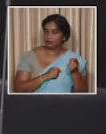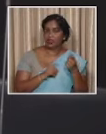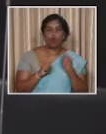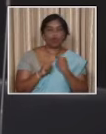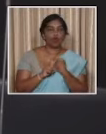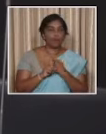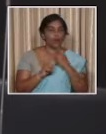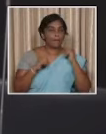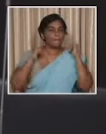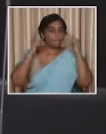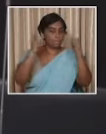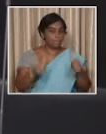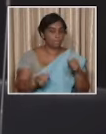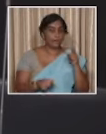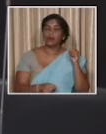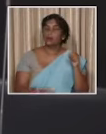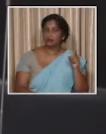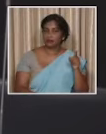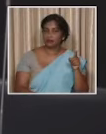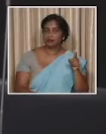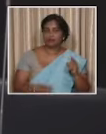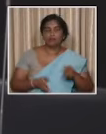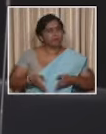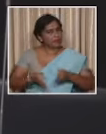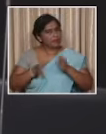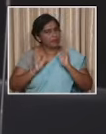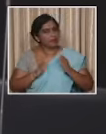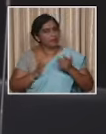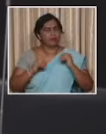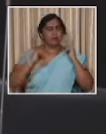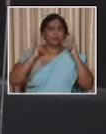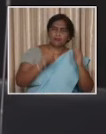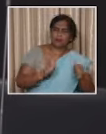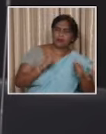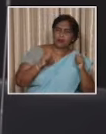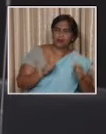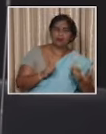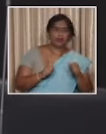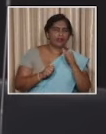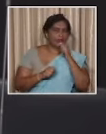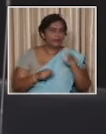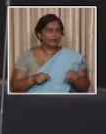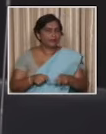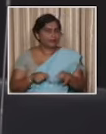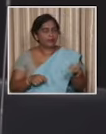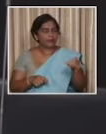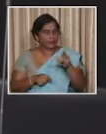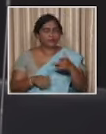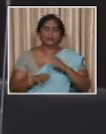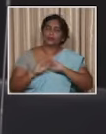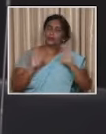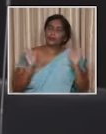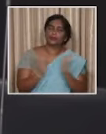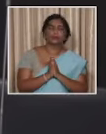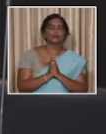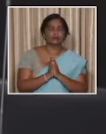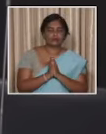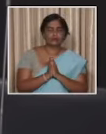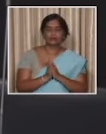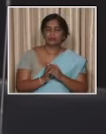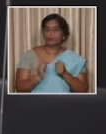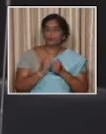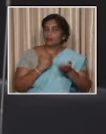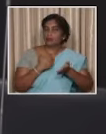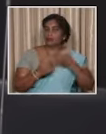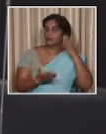කොහුවල ගුවන් පාලම පාරවල් පාලම් ඇලිකට් වේලි සියල්ලම සම්පූර්ණයෙන් නැතර වෙලා